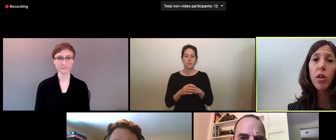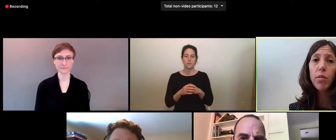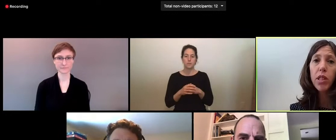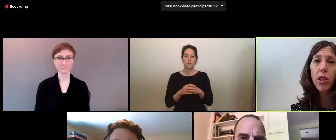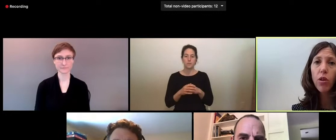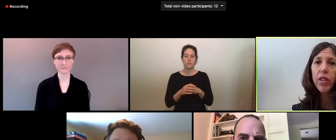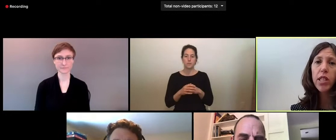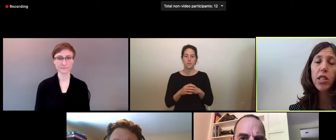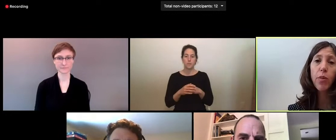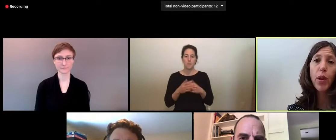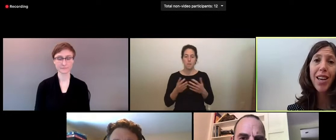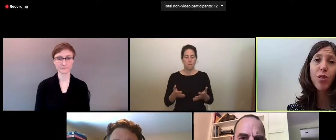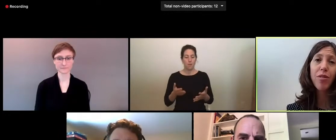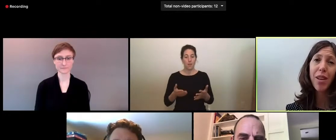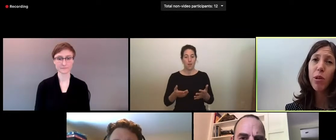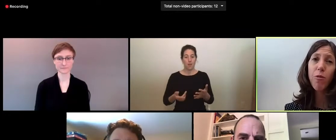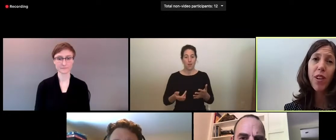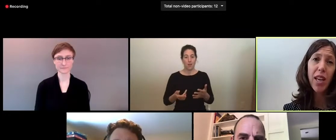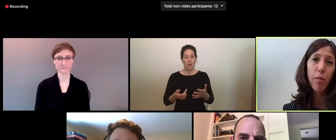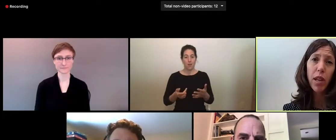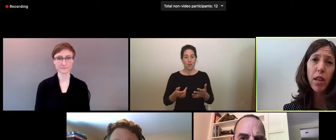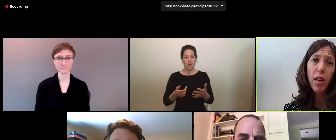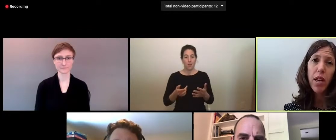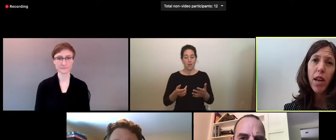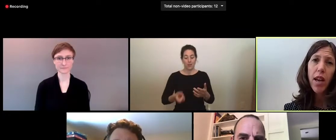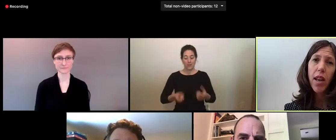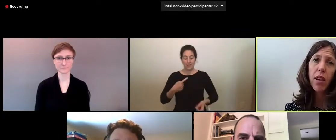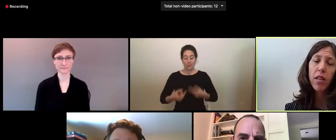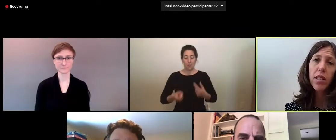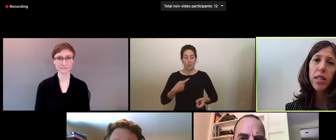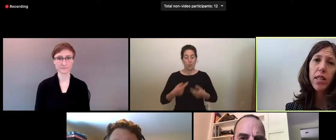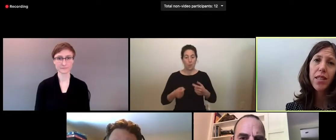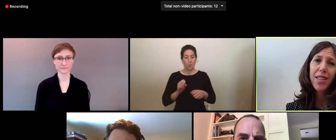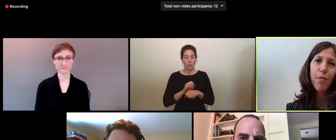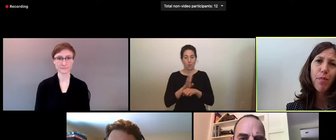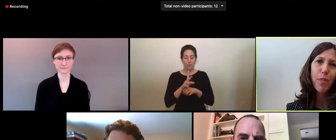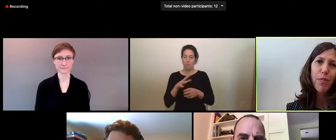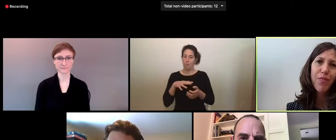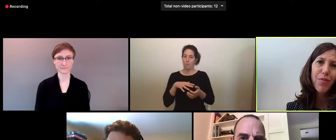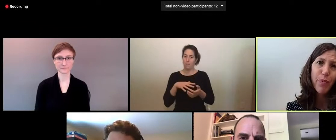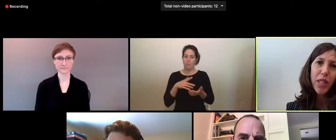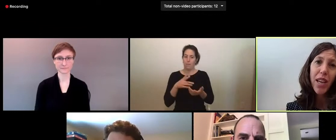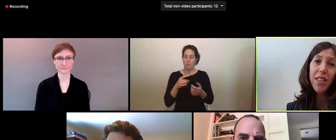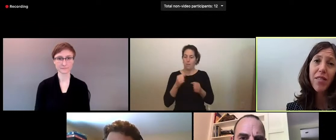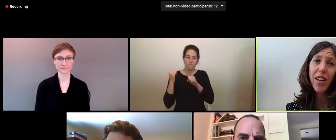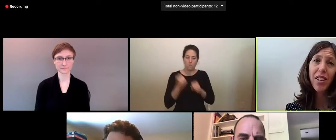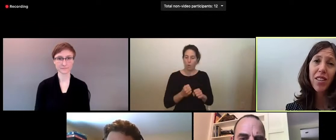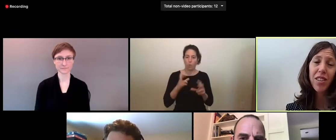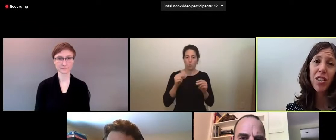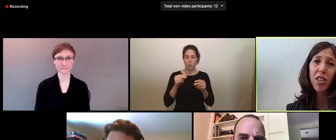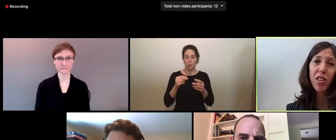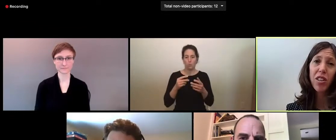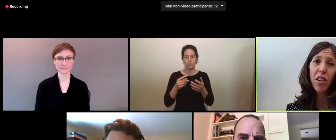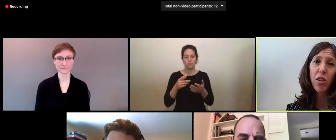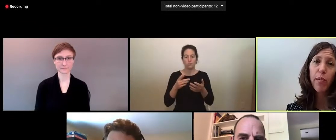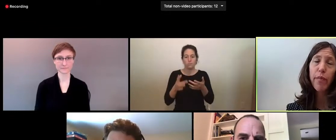les symptômes de COVID-19 peuvent être vraiment faibles. Alors, c'est peut-être